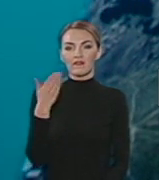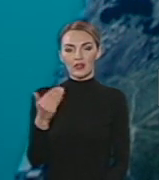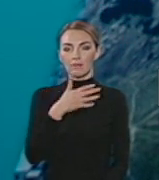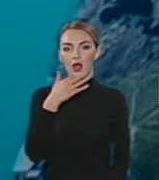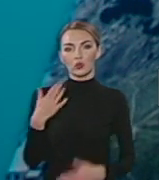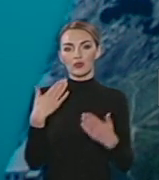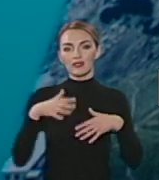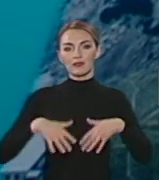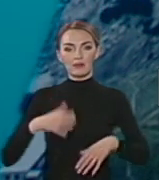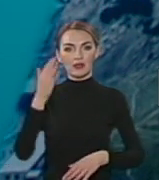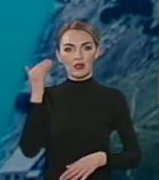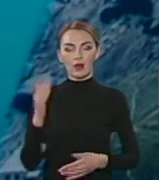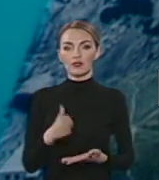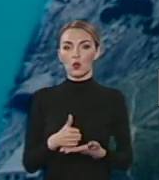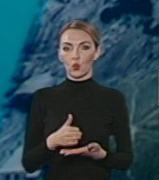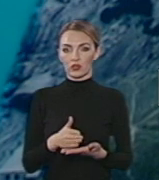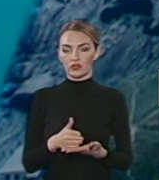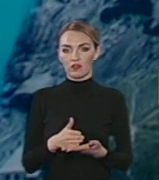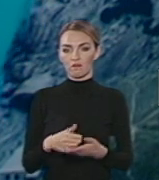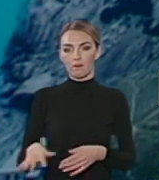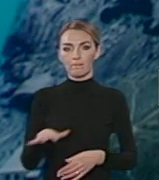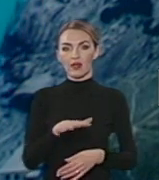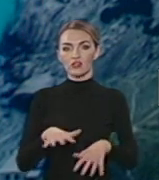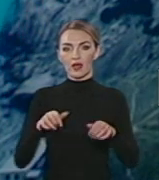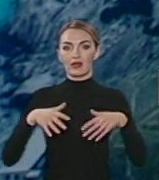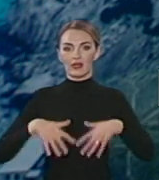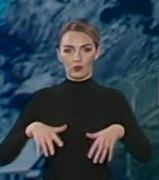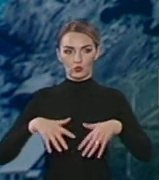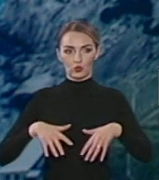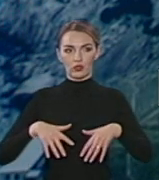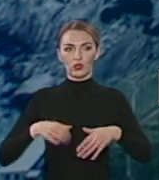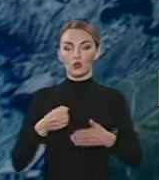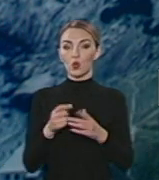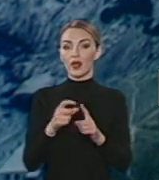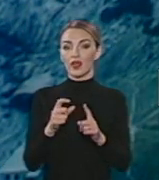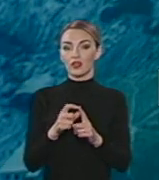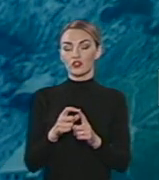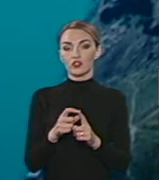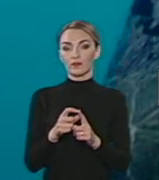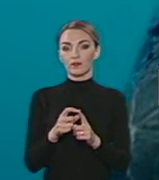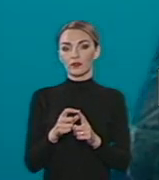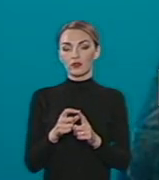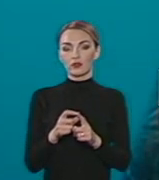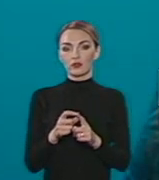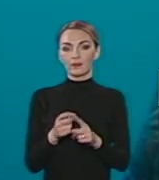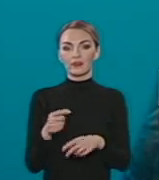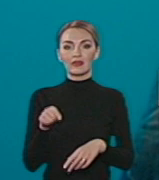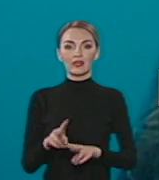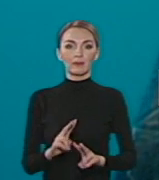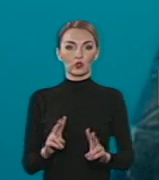спілкуетесь с крымскими татарами, которые находятся в межах оккупированного Крыма, и они, до речи, даже по большинству тем,